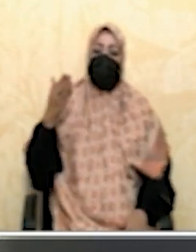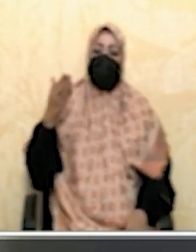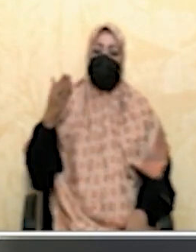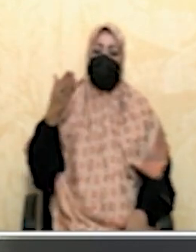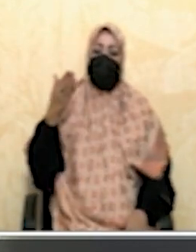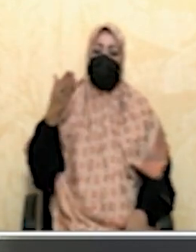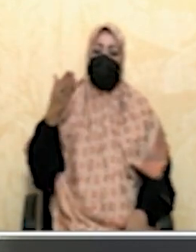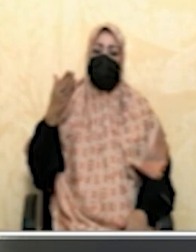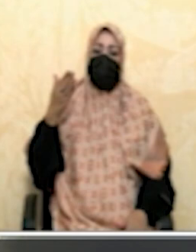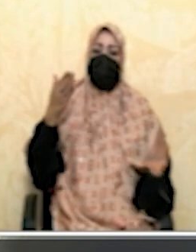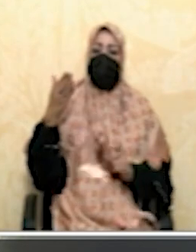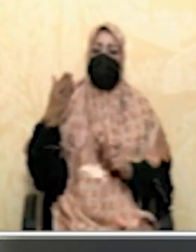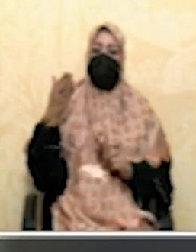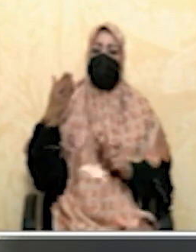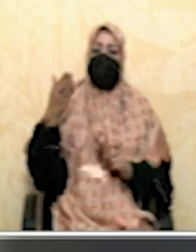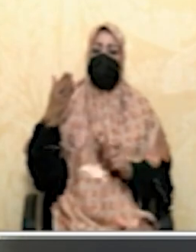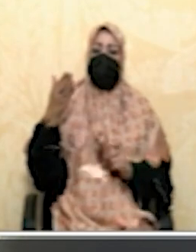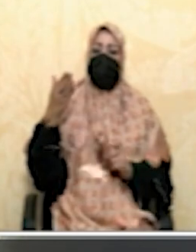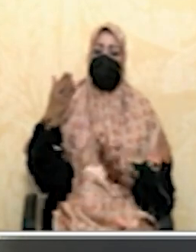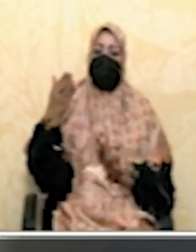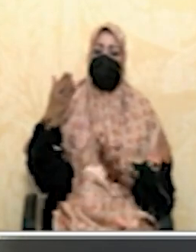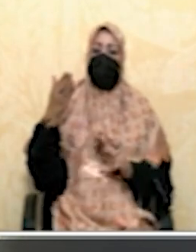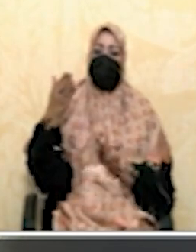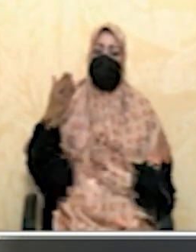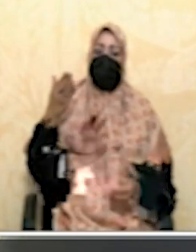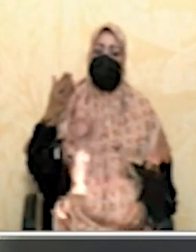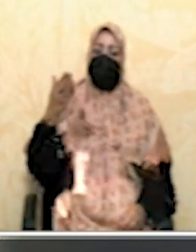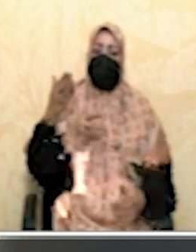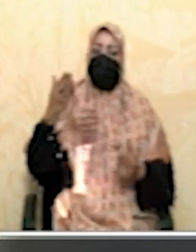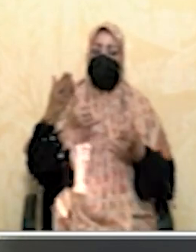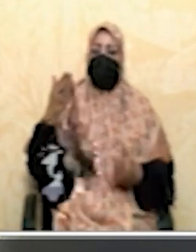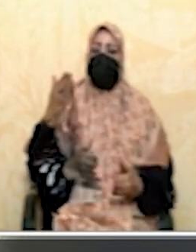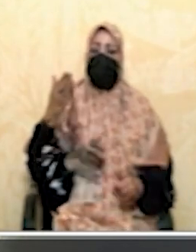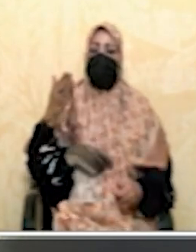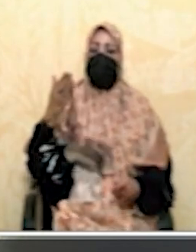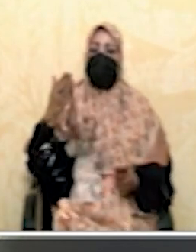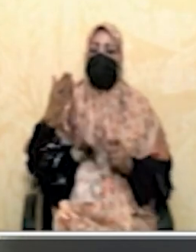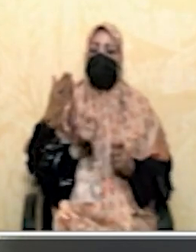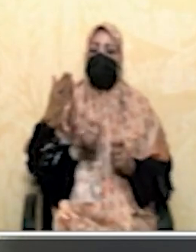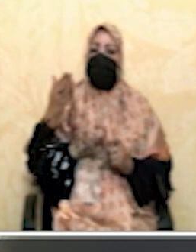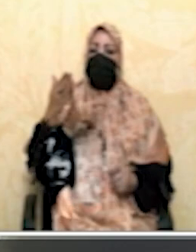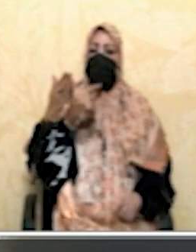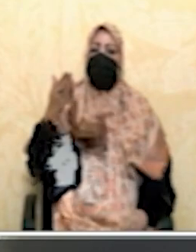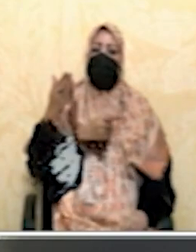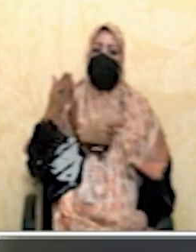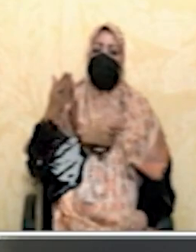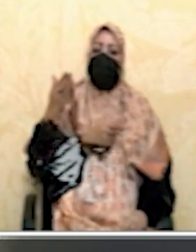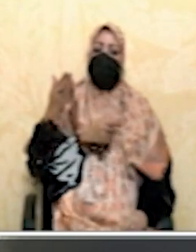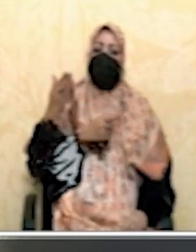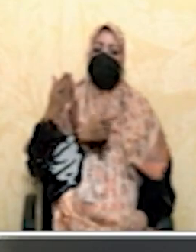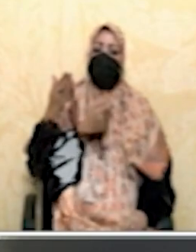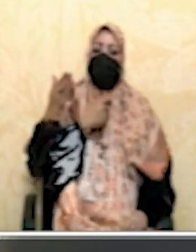وبعدك عن المواعظ اللي هي احنيتهم في الموعد الا يوم الجمعه بعدك عن المواعد لفتره طويله